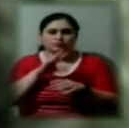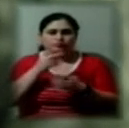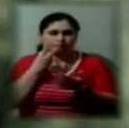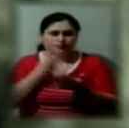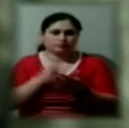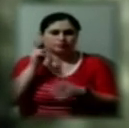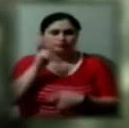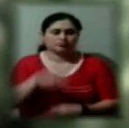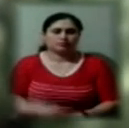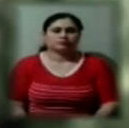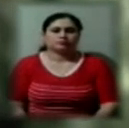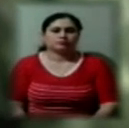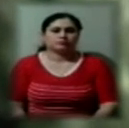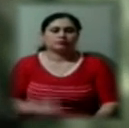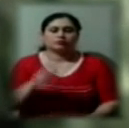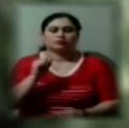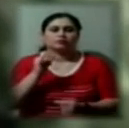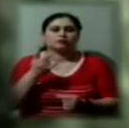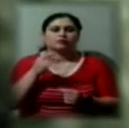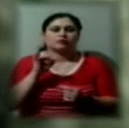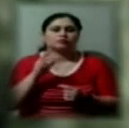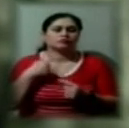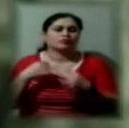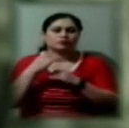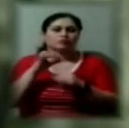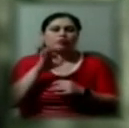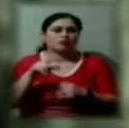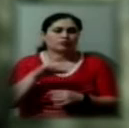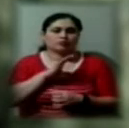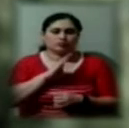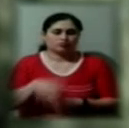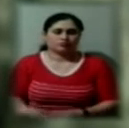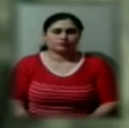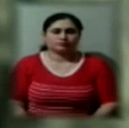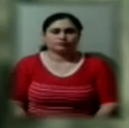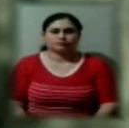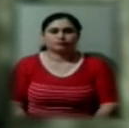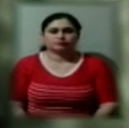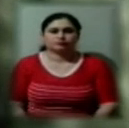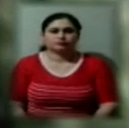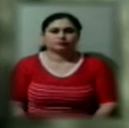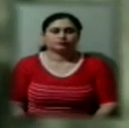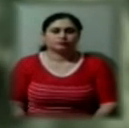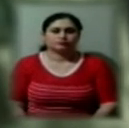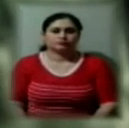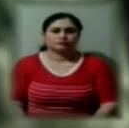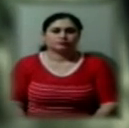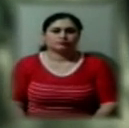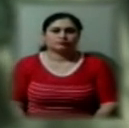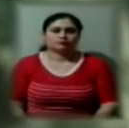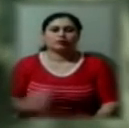По Катерине Гандзюк мы никогда не разговаривали с Орбиным. Он же тоже и давал и показания, и